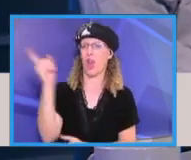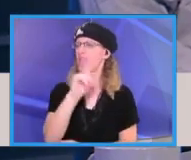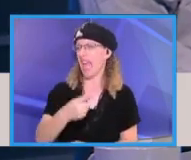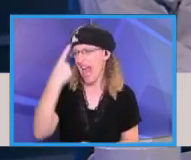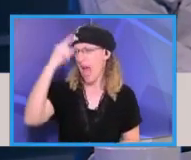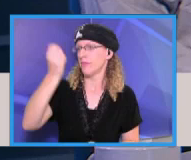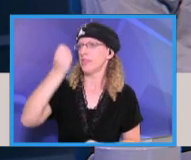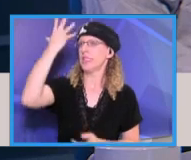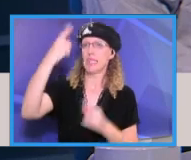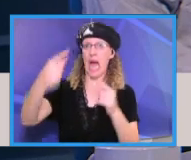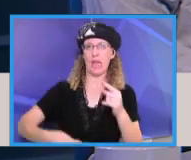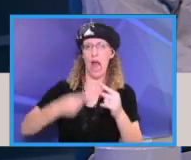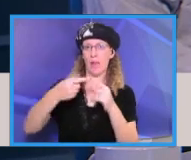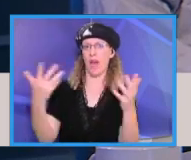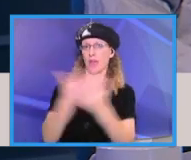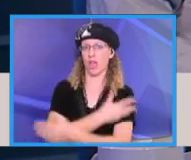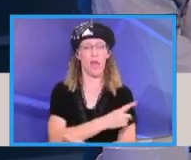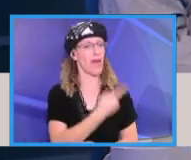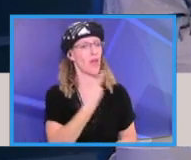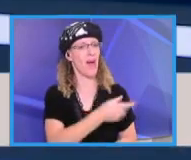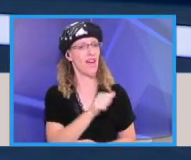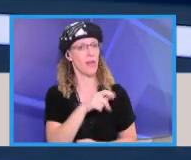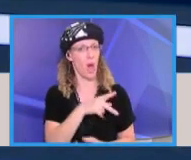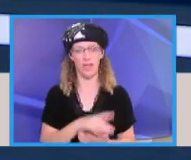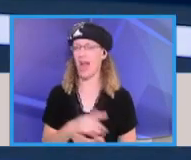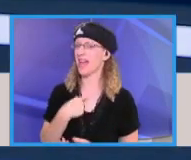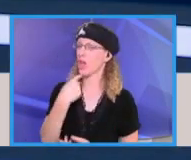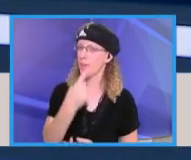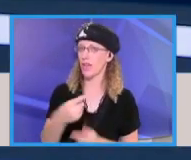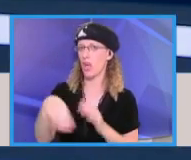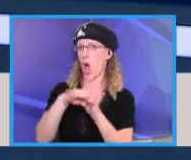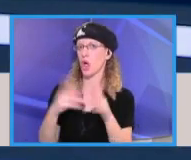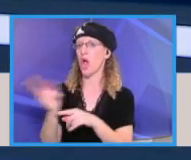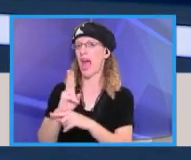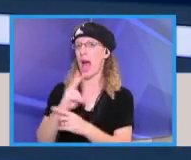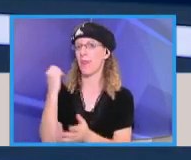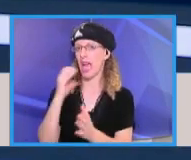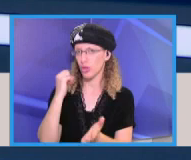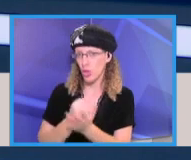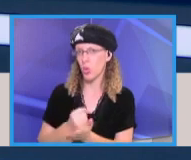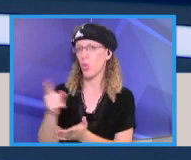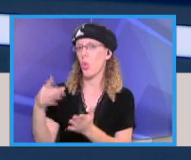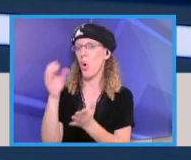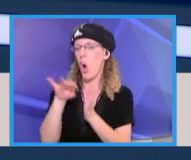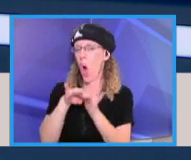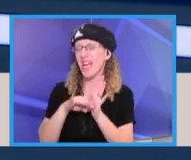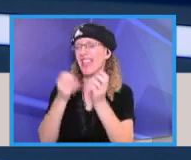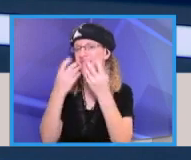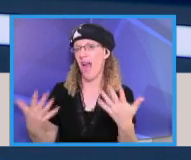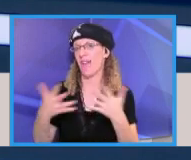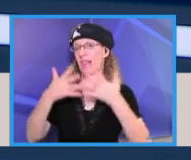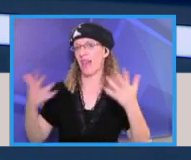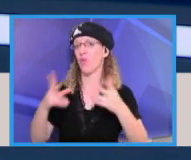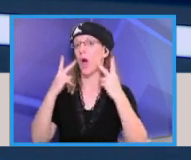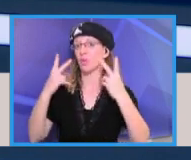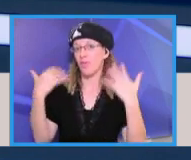להמציא מחדש את הגלגל. מה אתה אומר על זה, אבנר פורט? אני אומר שהחוק הונאה בכשרות הוא חוק נפלא ואדיר. הוא חשוב מאוד